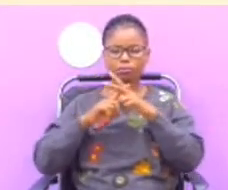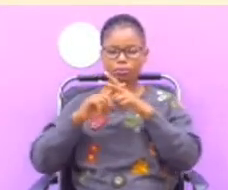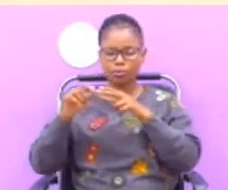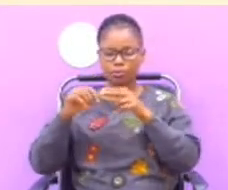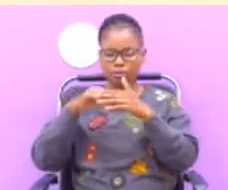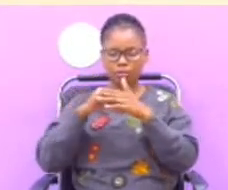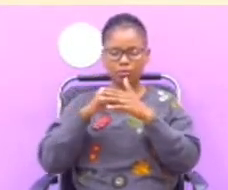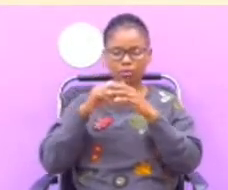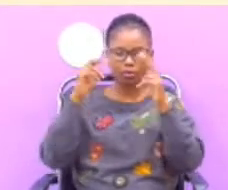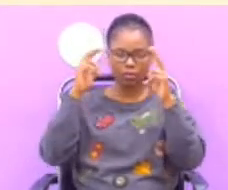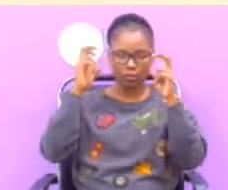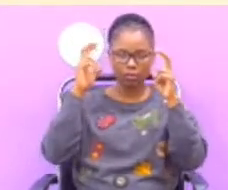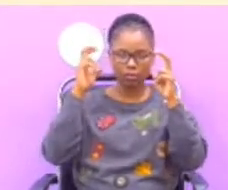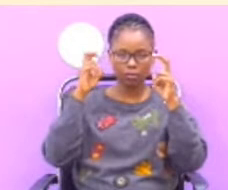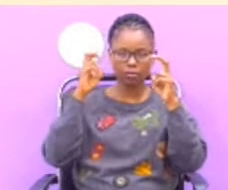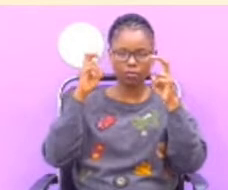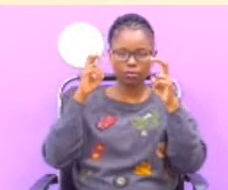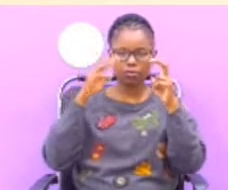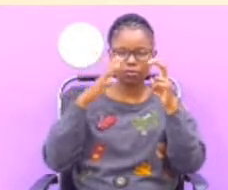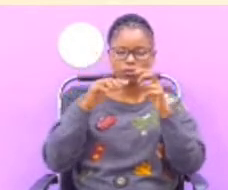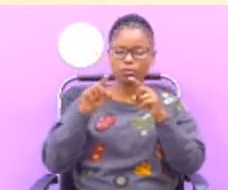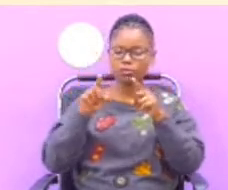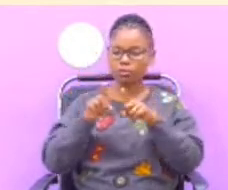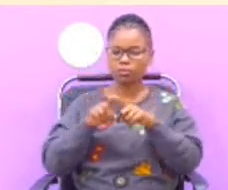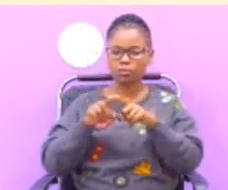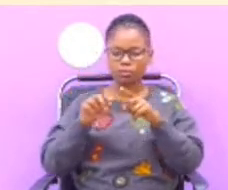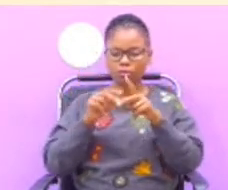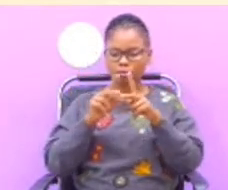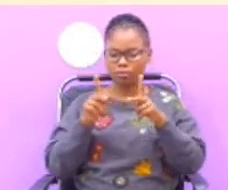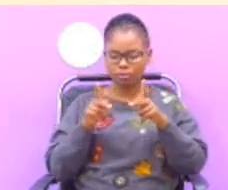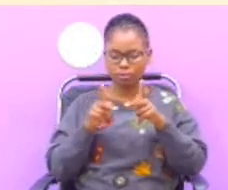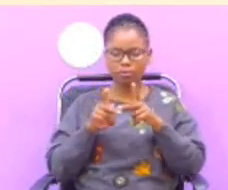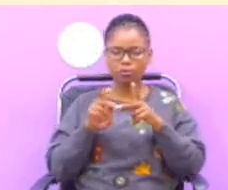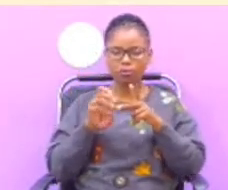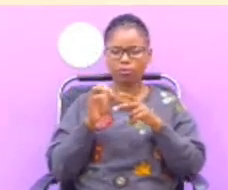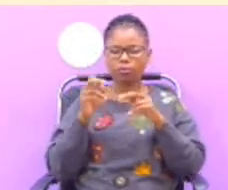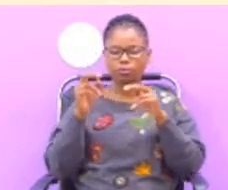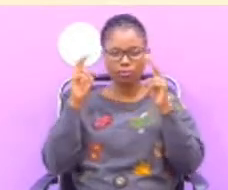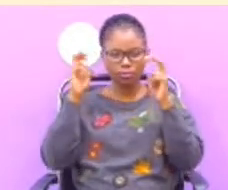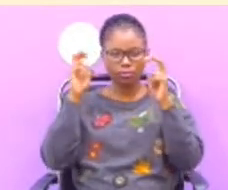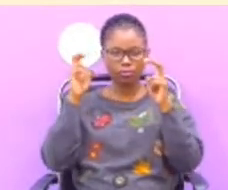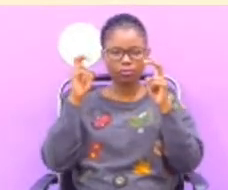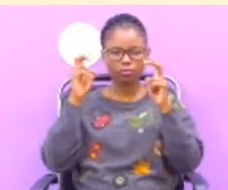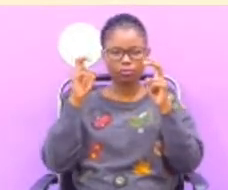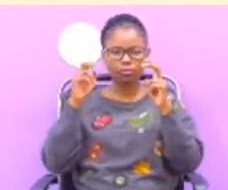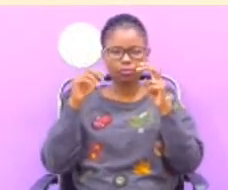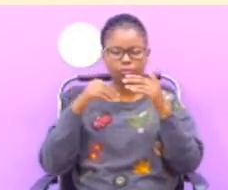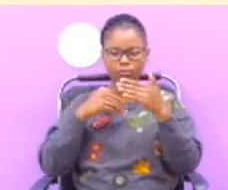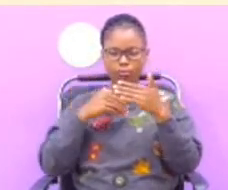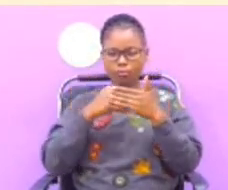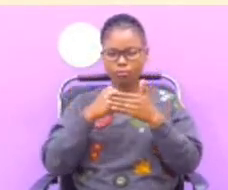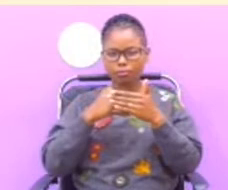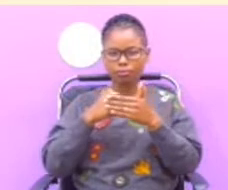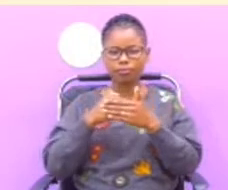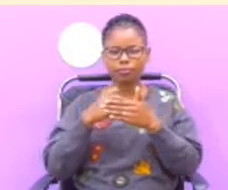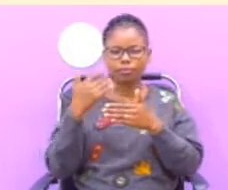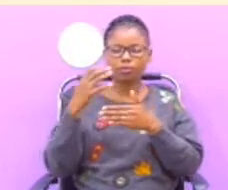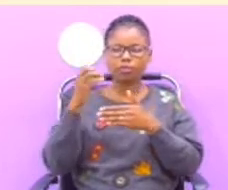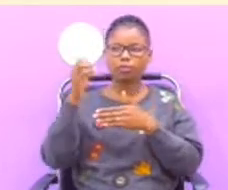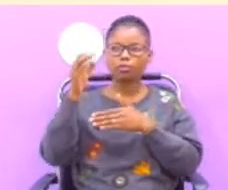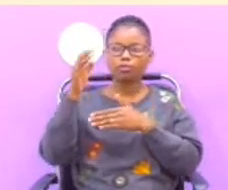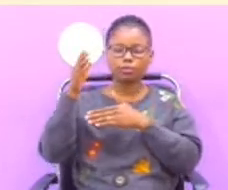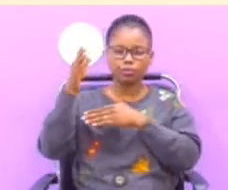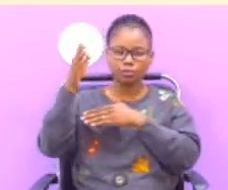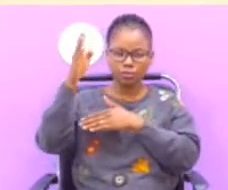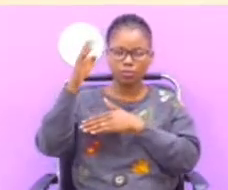ngoma ona mangĩkageria kũũrĩra kwa ndaimono atĩ moimĩranie kwa ngoma guoko kwa Ngai witũ nĩ